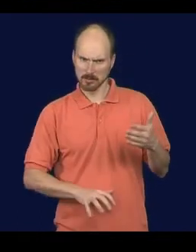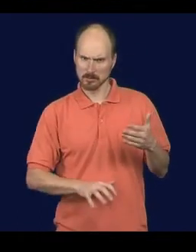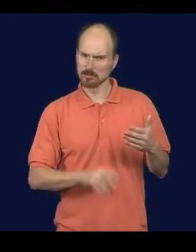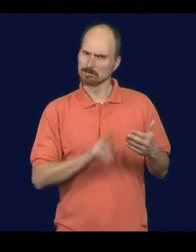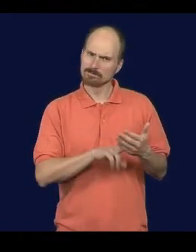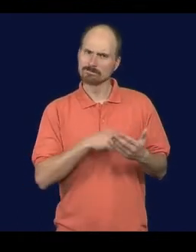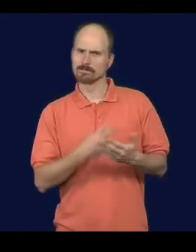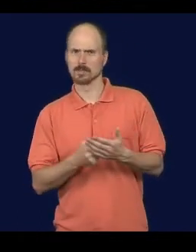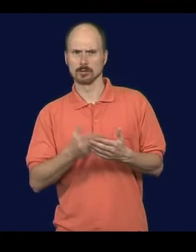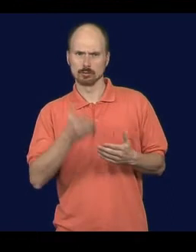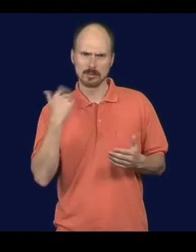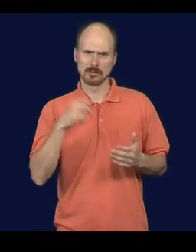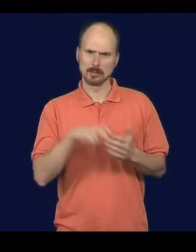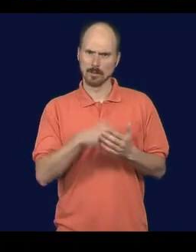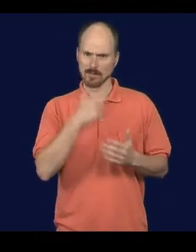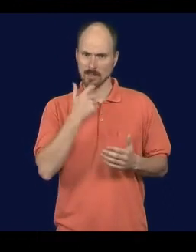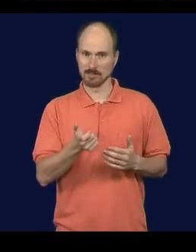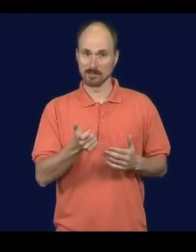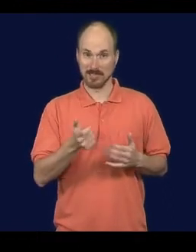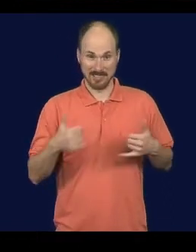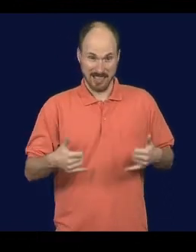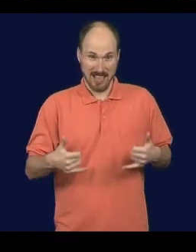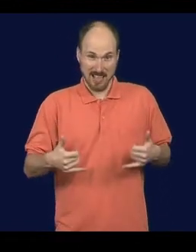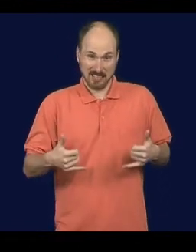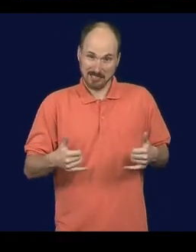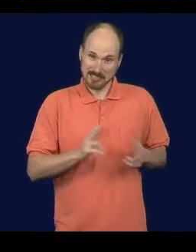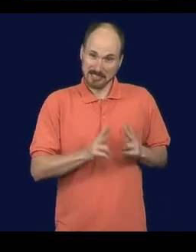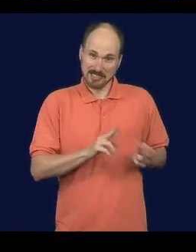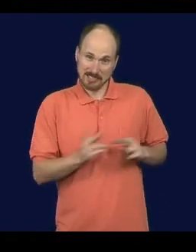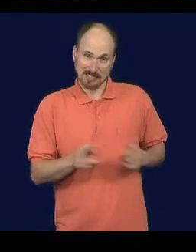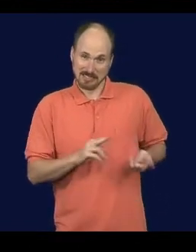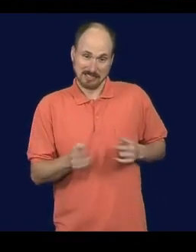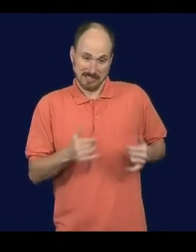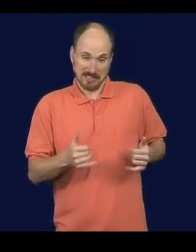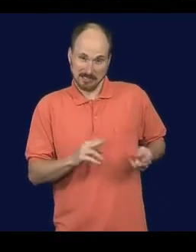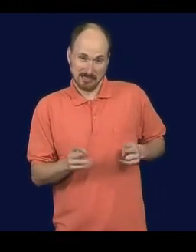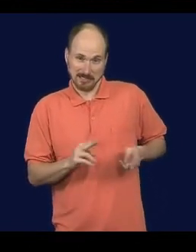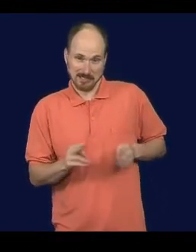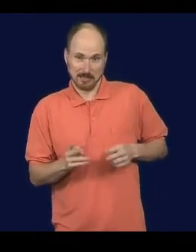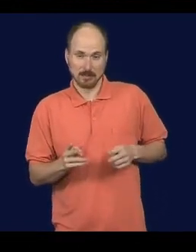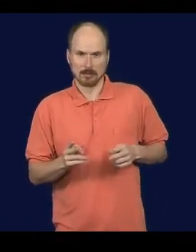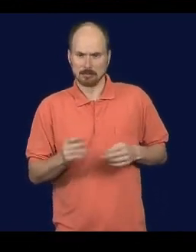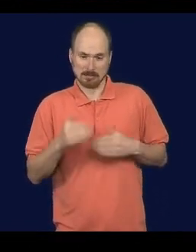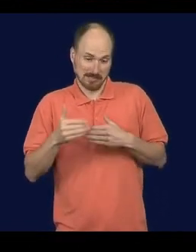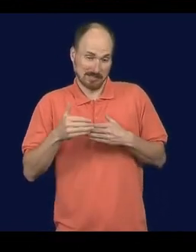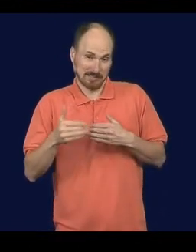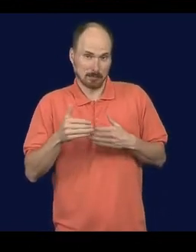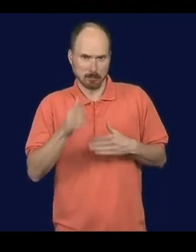24. dubna například a automaticky přidá schůzku do kalendáře.